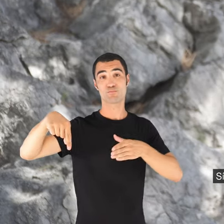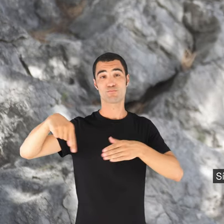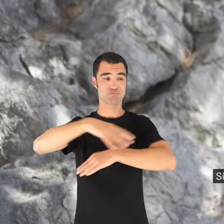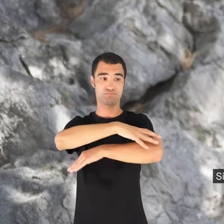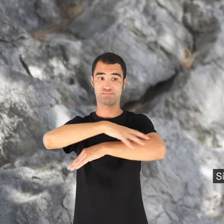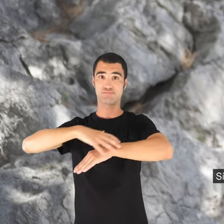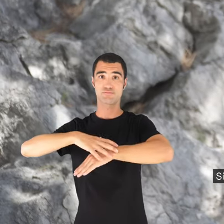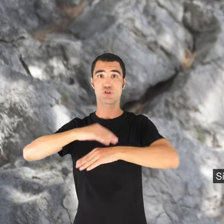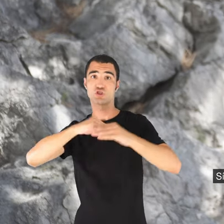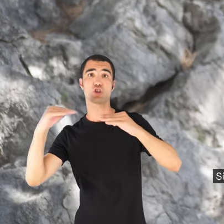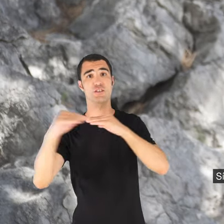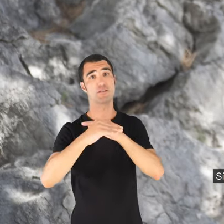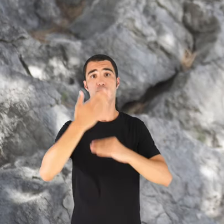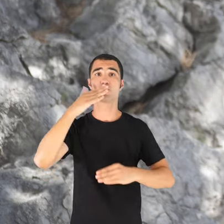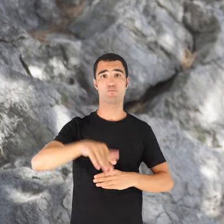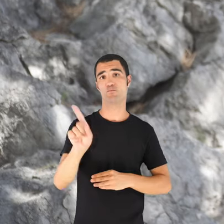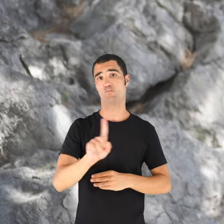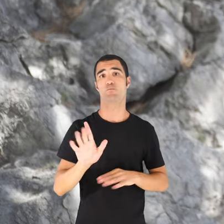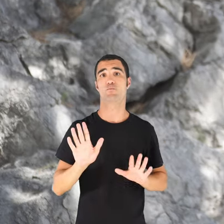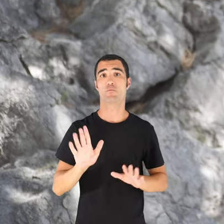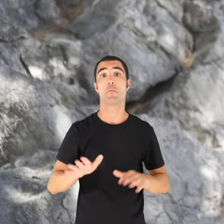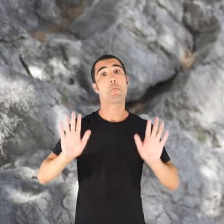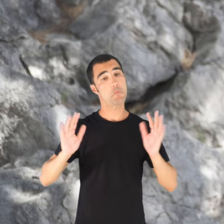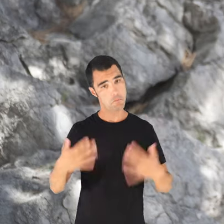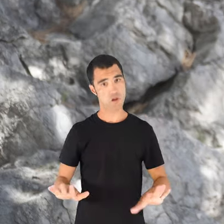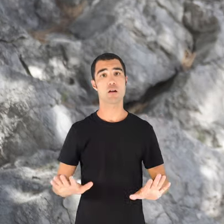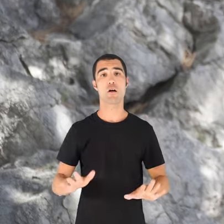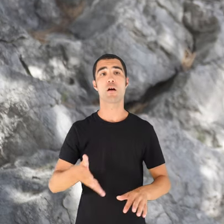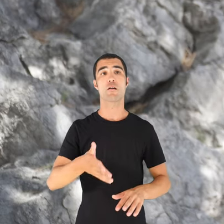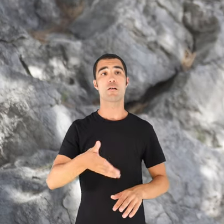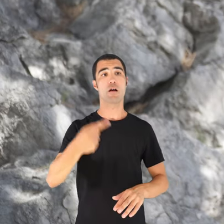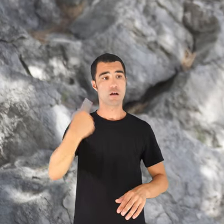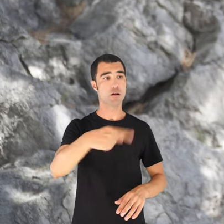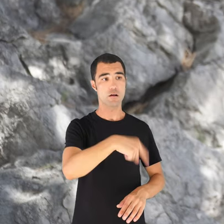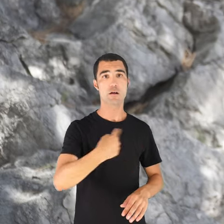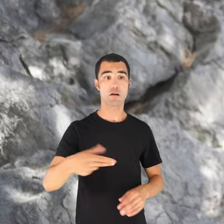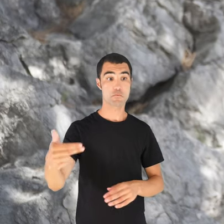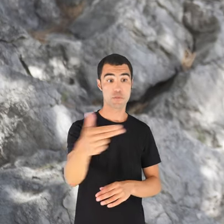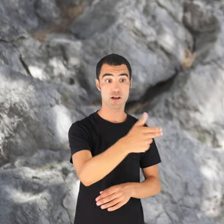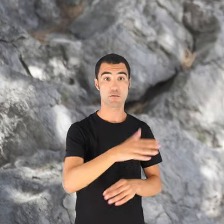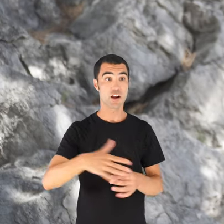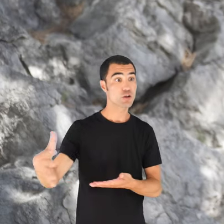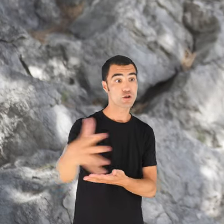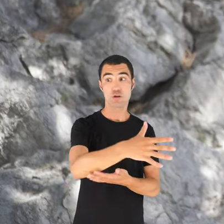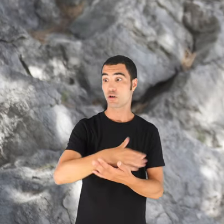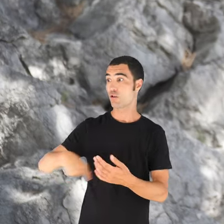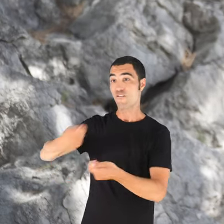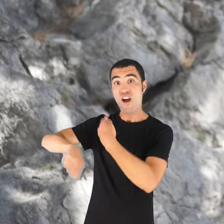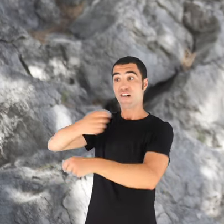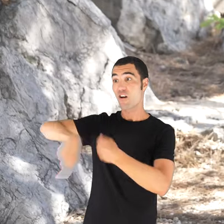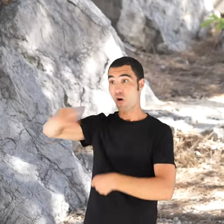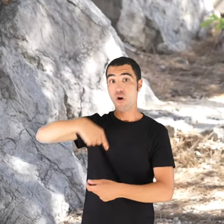tan sostenible, tot i que perquè hi hagi peix per tothom sí que ha de